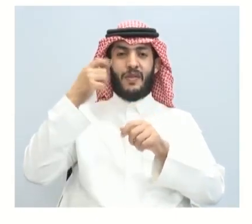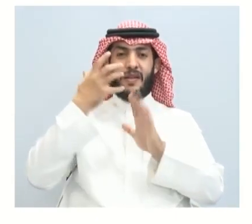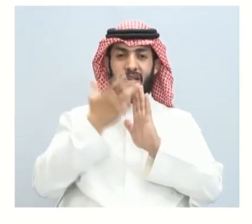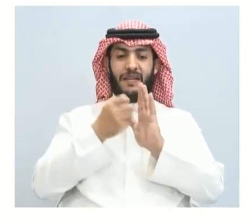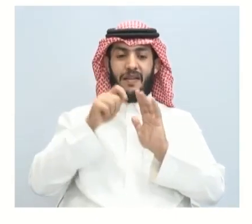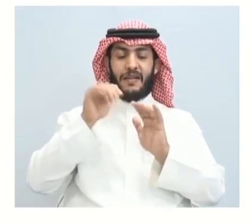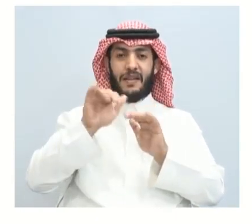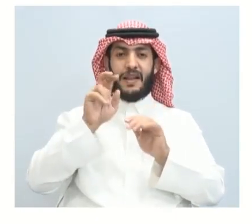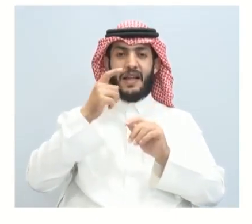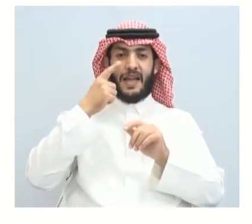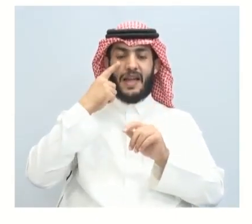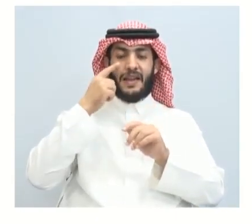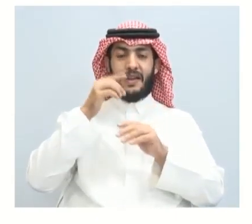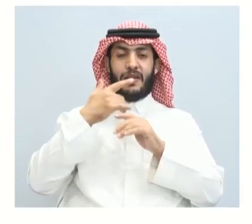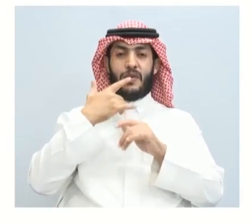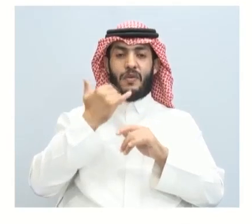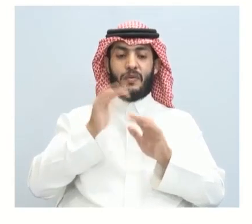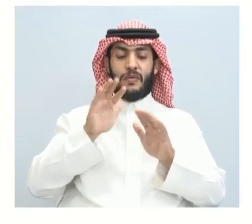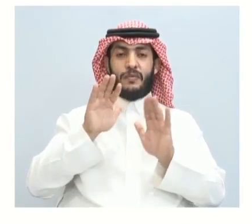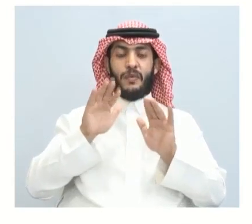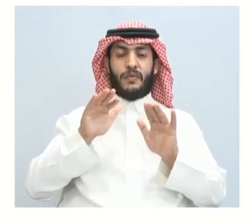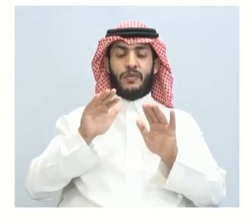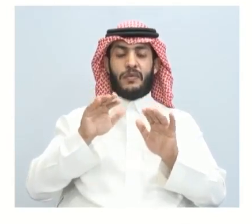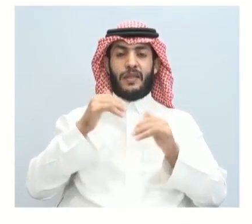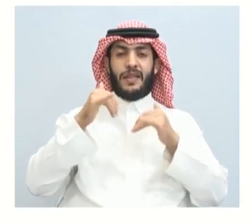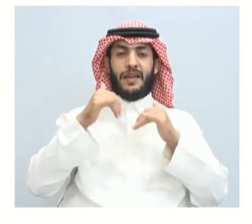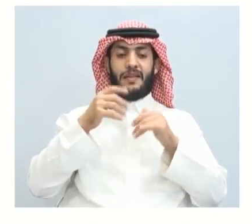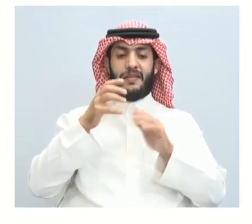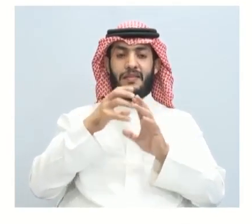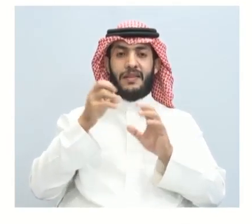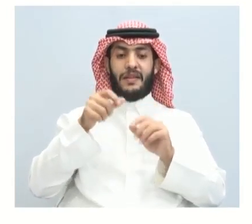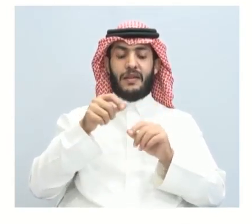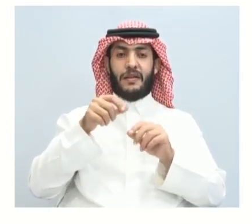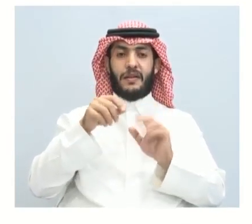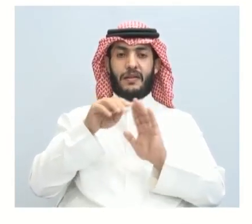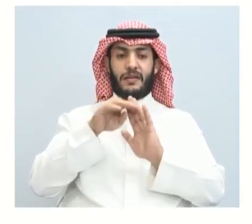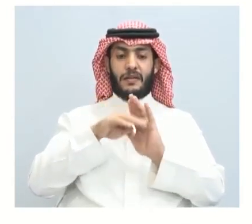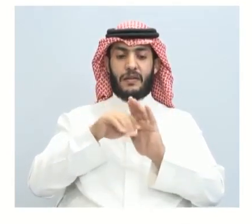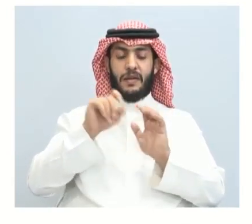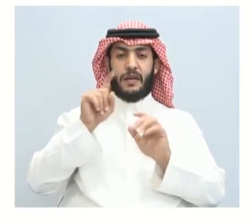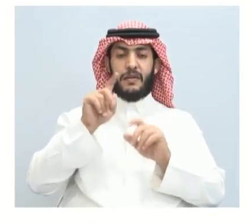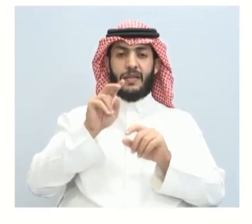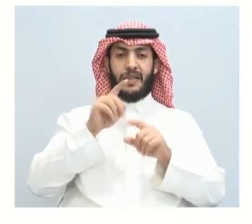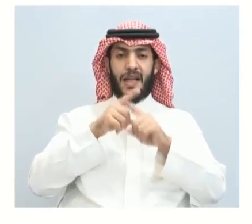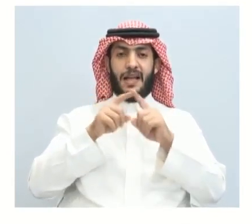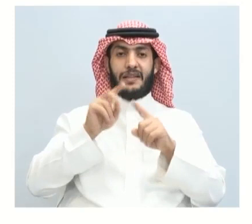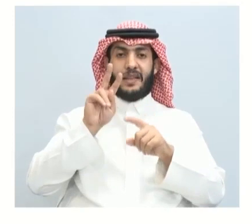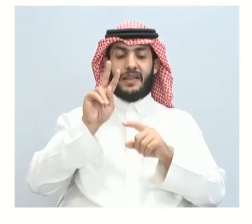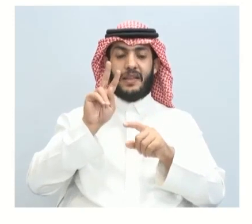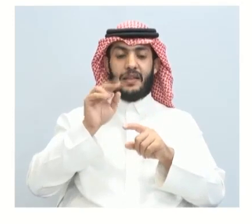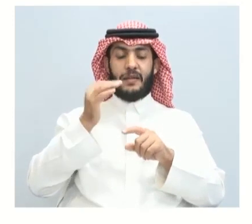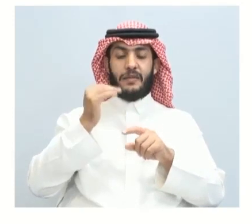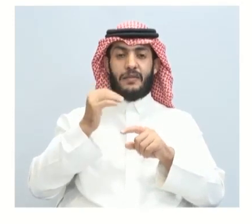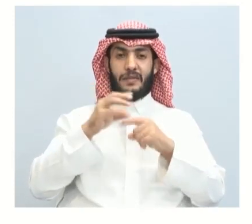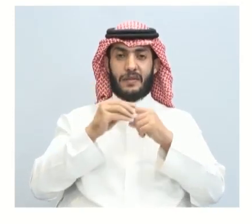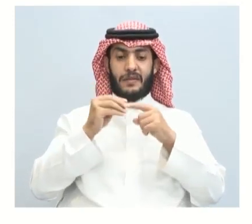الدروس بالحمد لله في قناه عين على اليوتيوب ستجدون يعني طريقه فك هذا القوس طبعا قلنا الحد الاول تربيع ناقص ا في